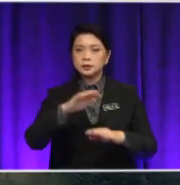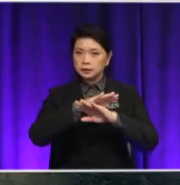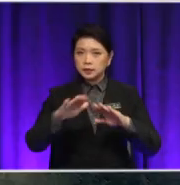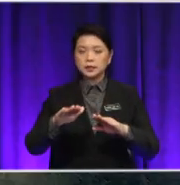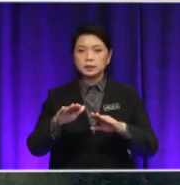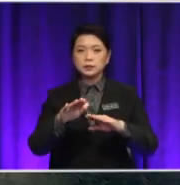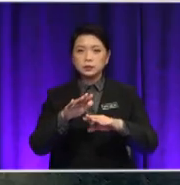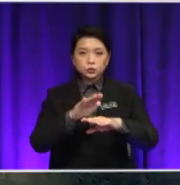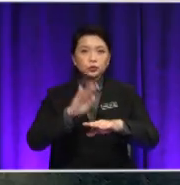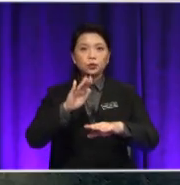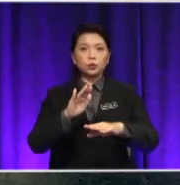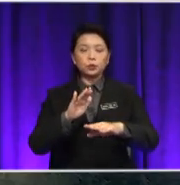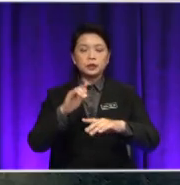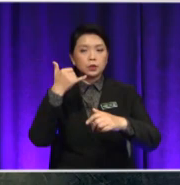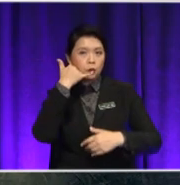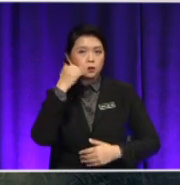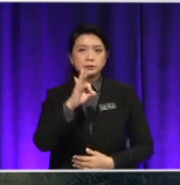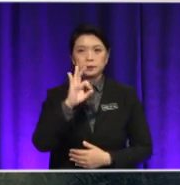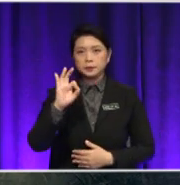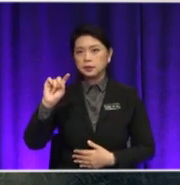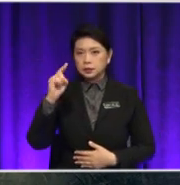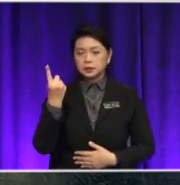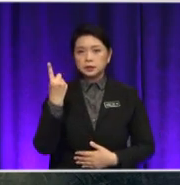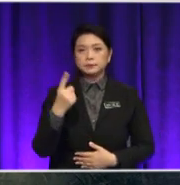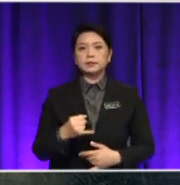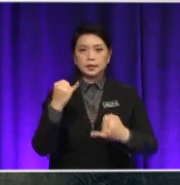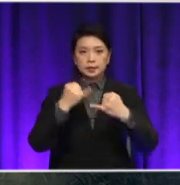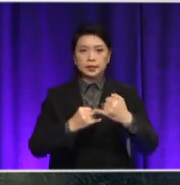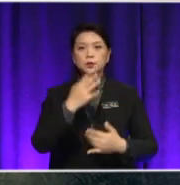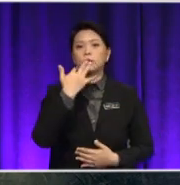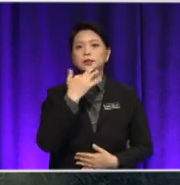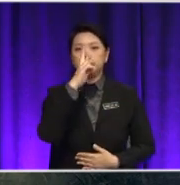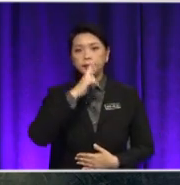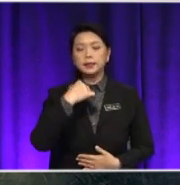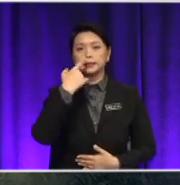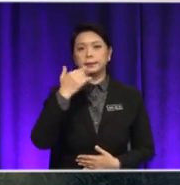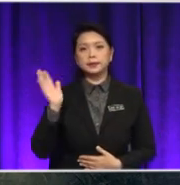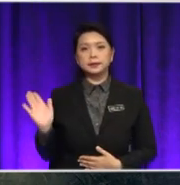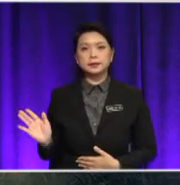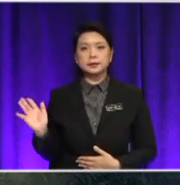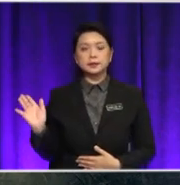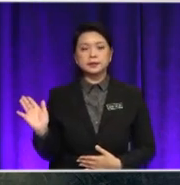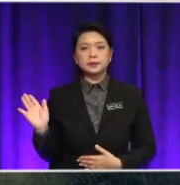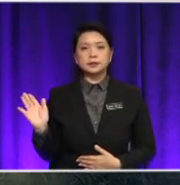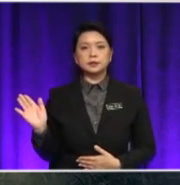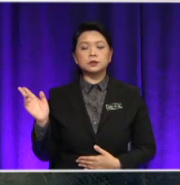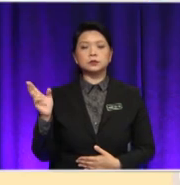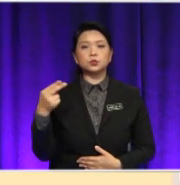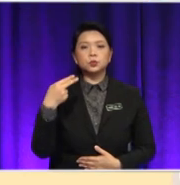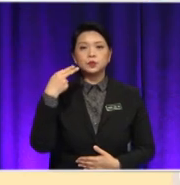999. 999. Okey, yang last sekali warna merah. Siapa lagi tinggal? Semestinya Usnah. Okey,